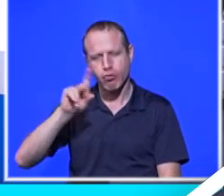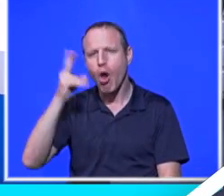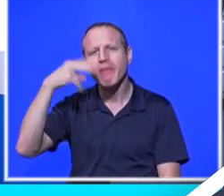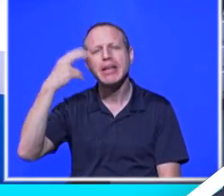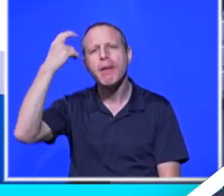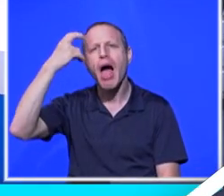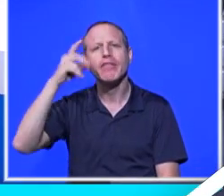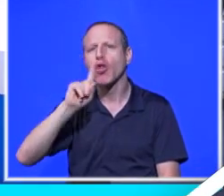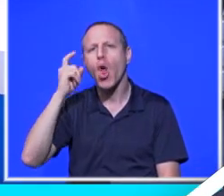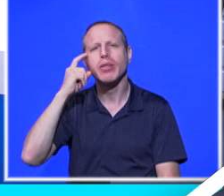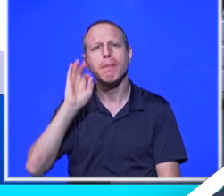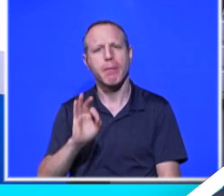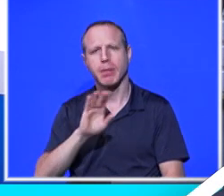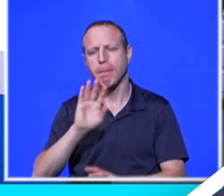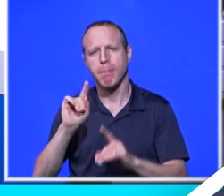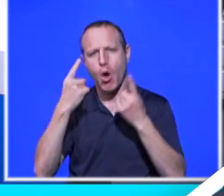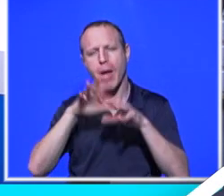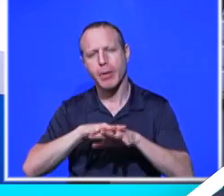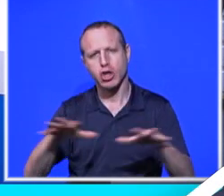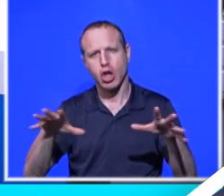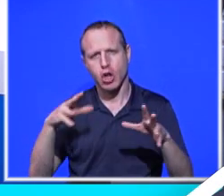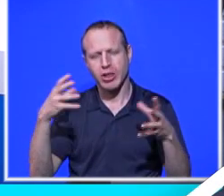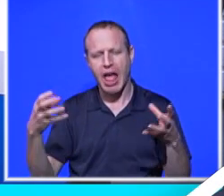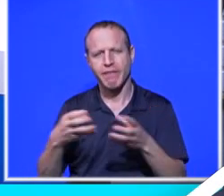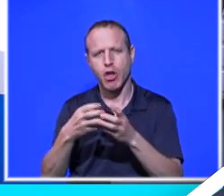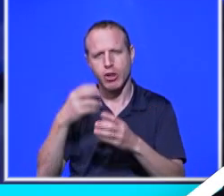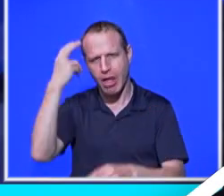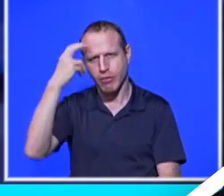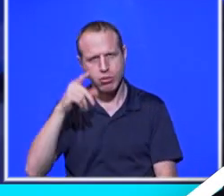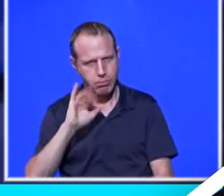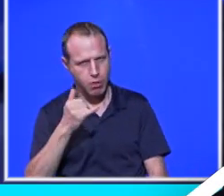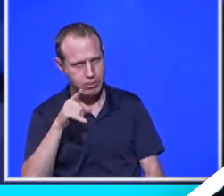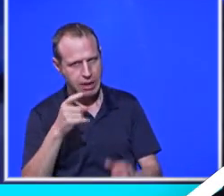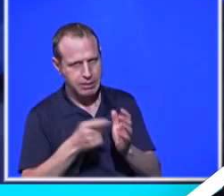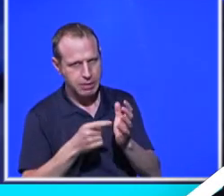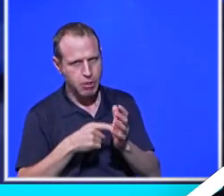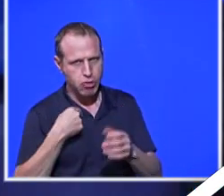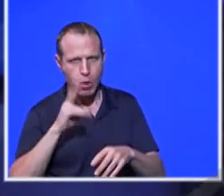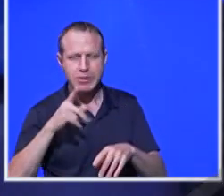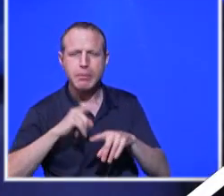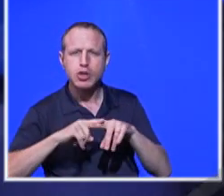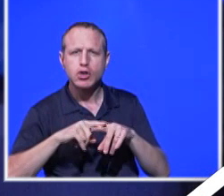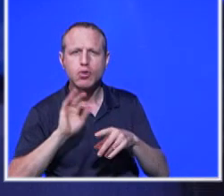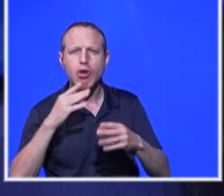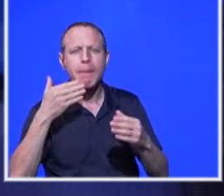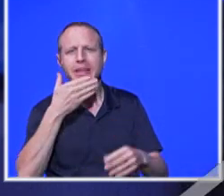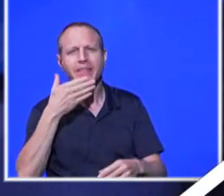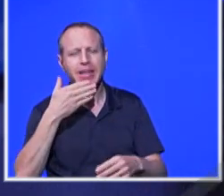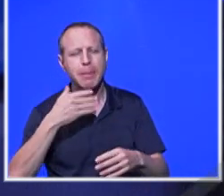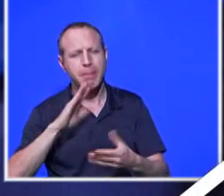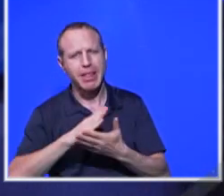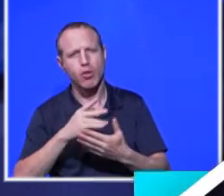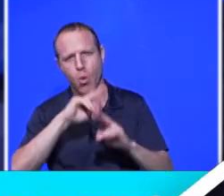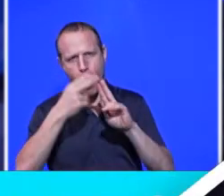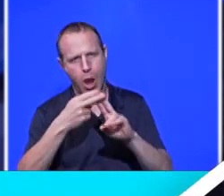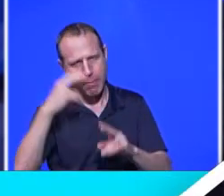לא יודעים באמת מה הולך ברשתות החברתיות הערביות. נכון, אני חושב שזאת הסיבה שבעצם אנחנו צריכים סוג של מתווכים בינינו לבין העולם הערבי, ואני